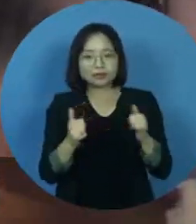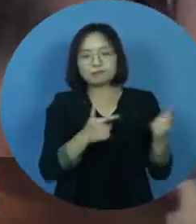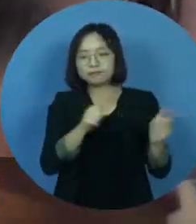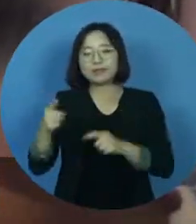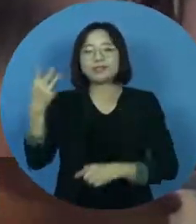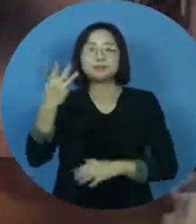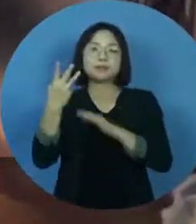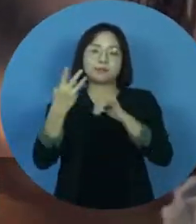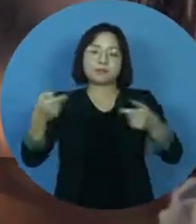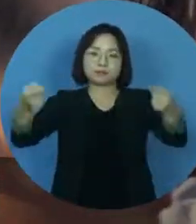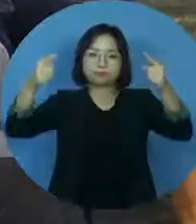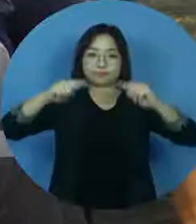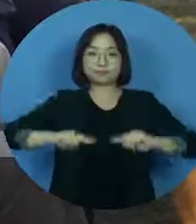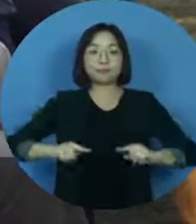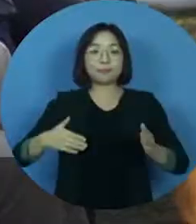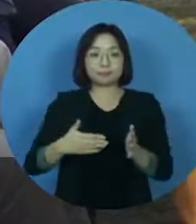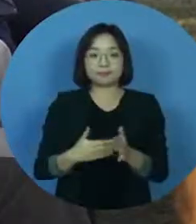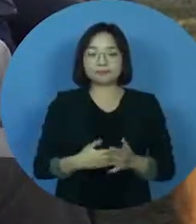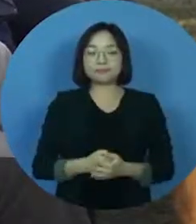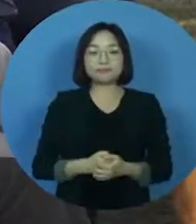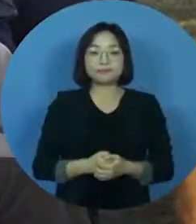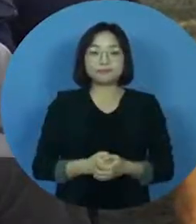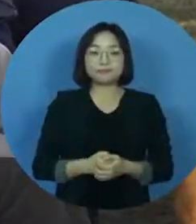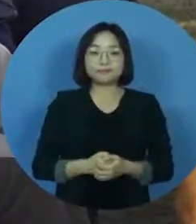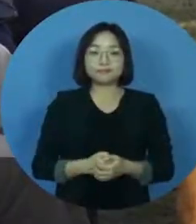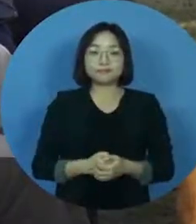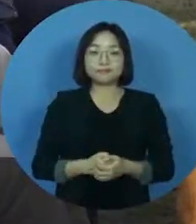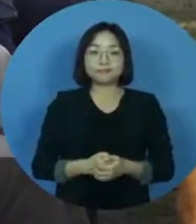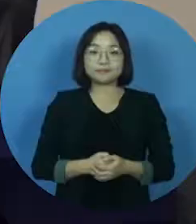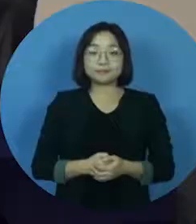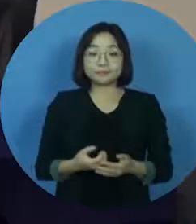등 3천여 명이 참석하여 함께 축제를 즐겼습니다.